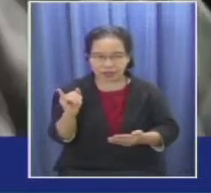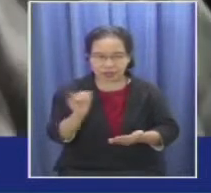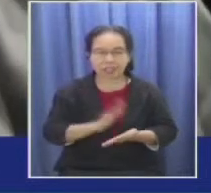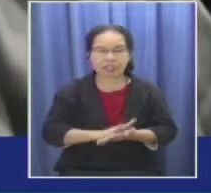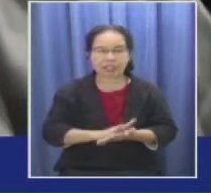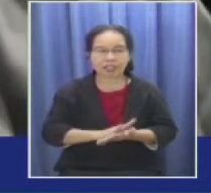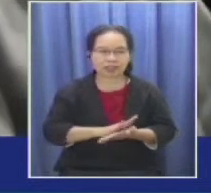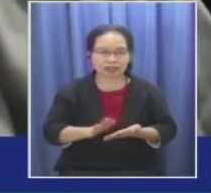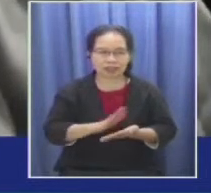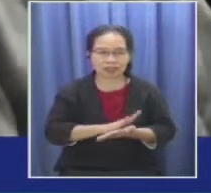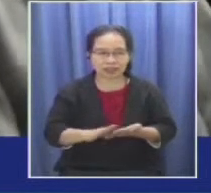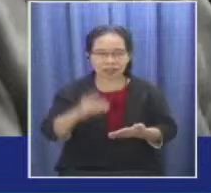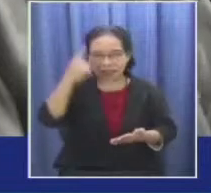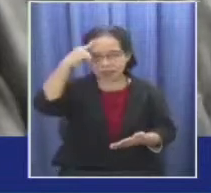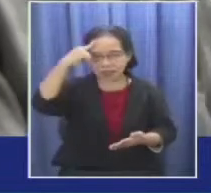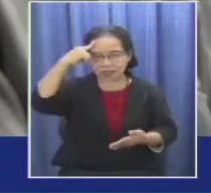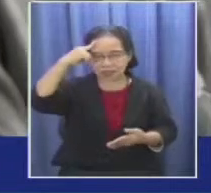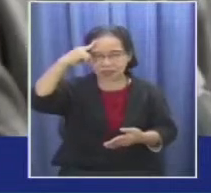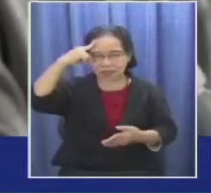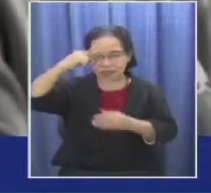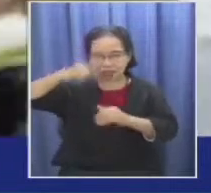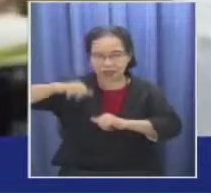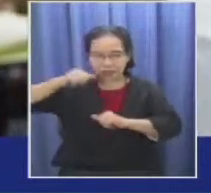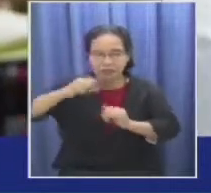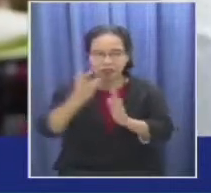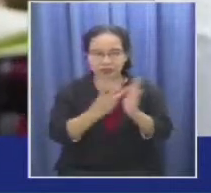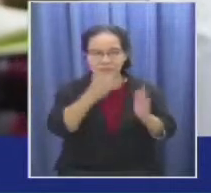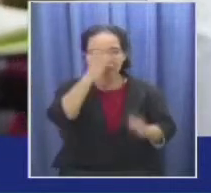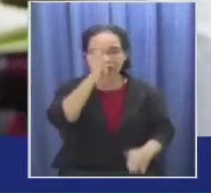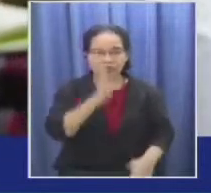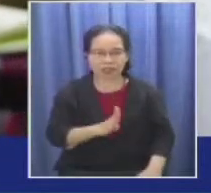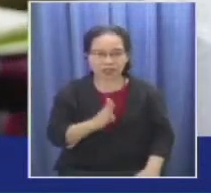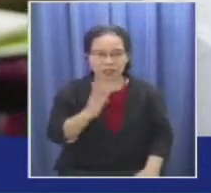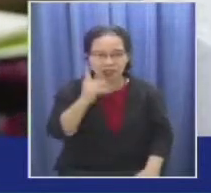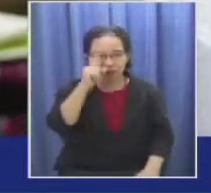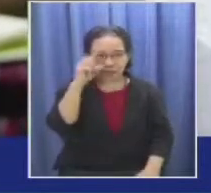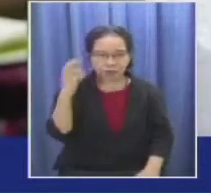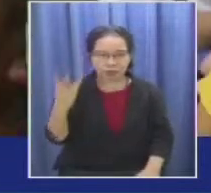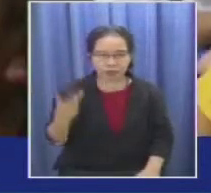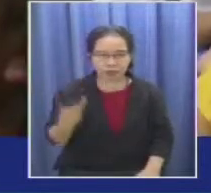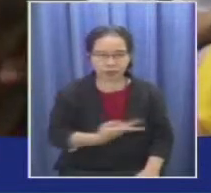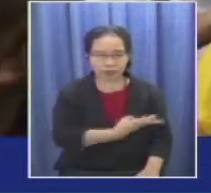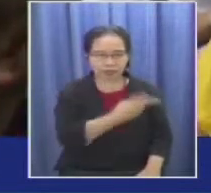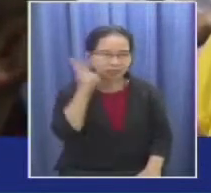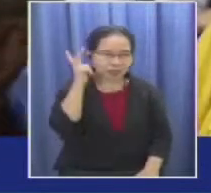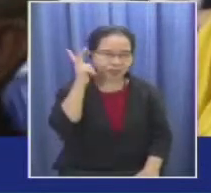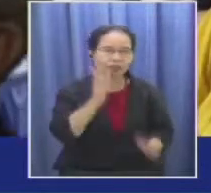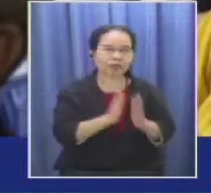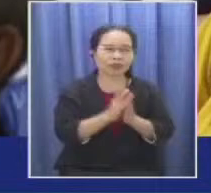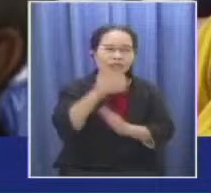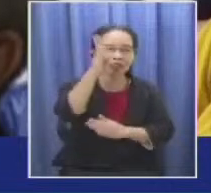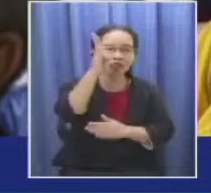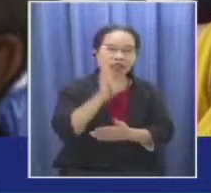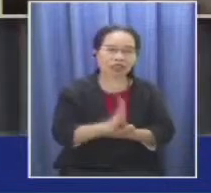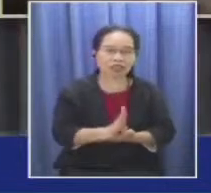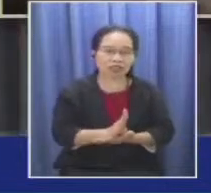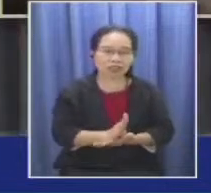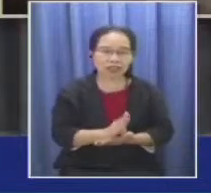Nyankopɔn betie enuanom nim ya asɛm tene fa mpaebɔ ho nanso yɛ ni pedua nyina wo